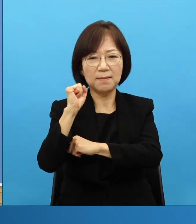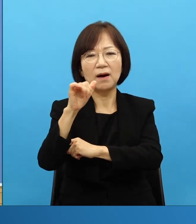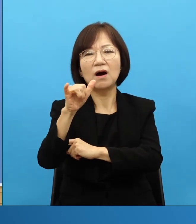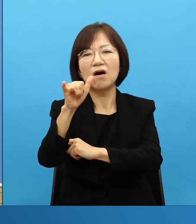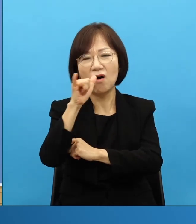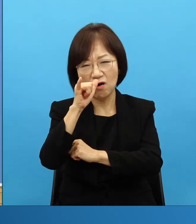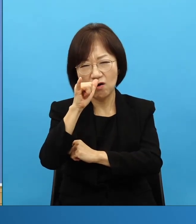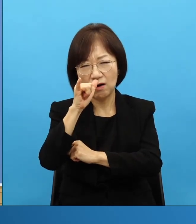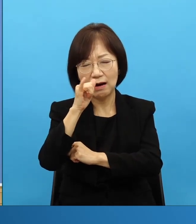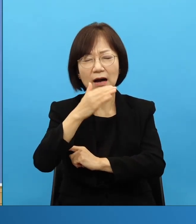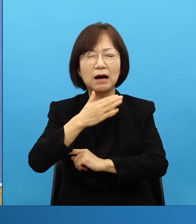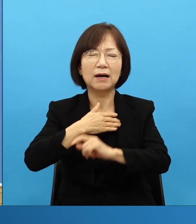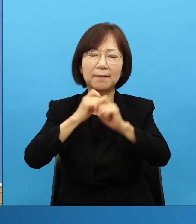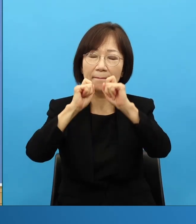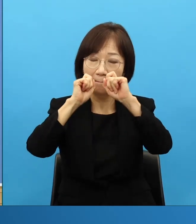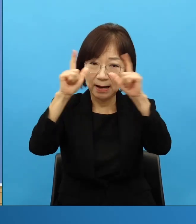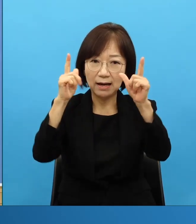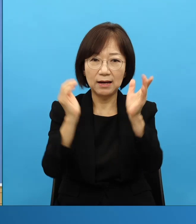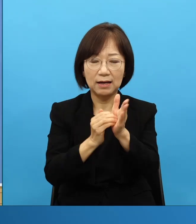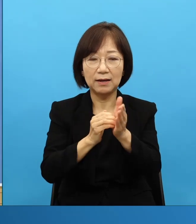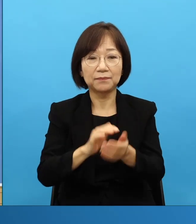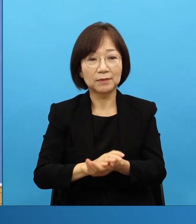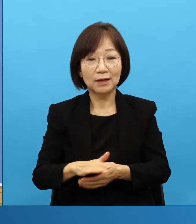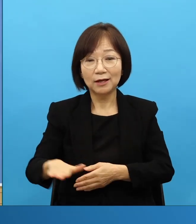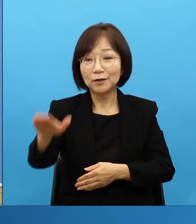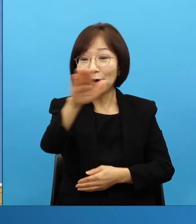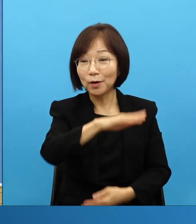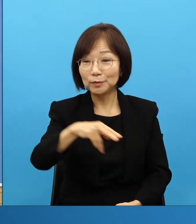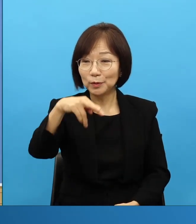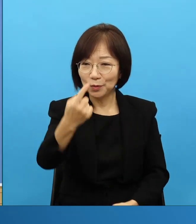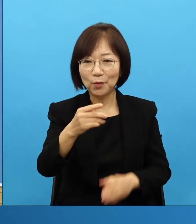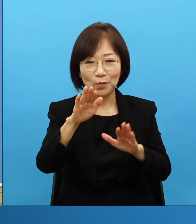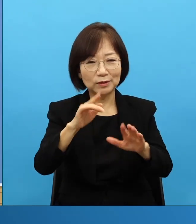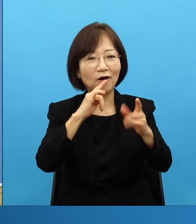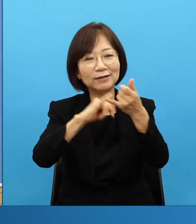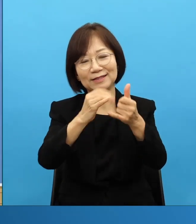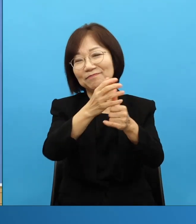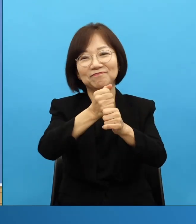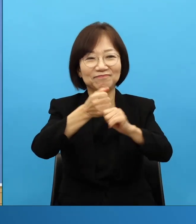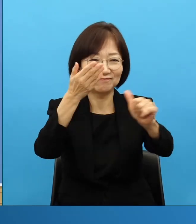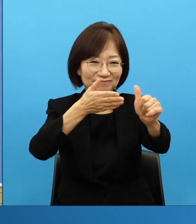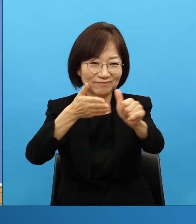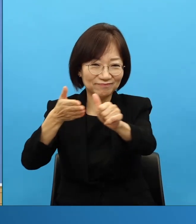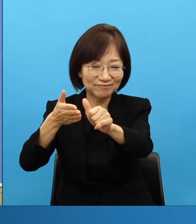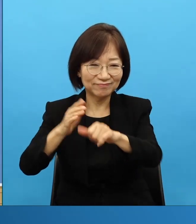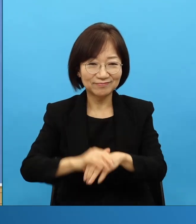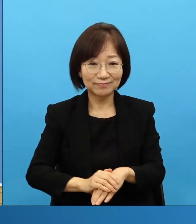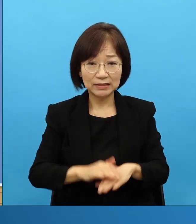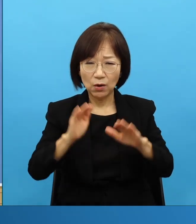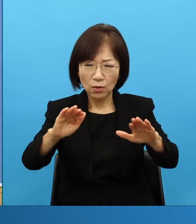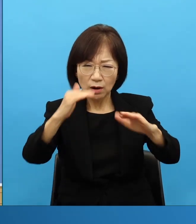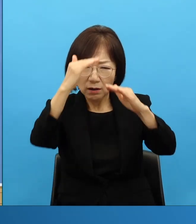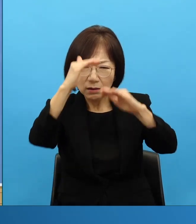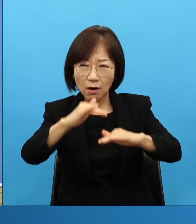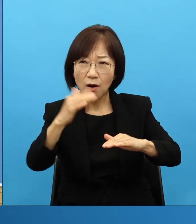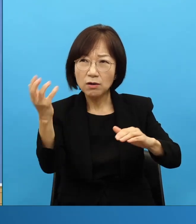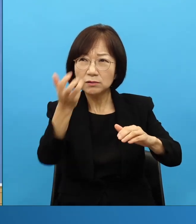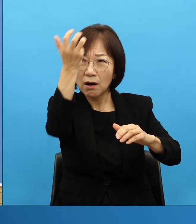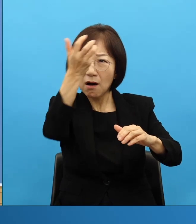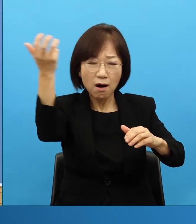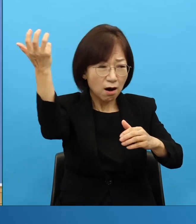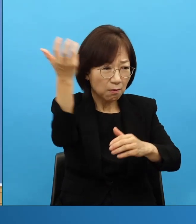transcends time and space. 여러분이 이 언약을 붙잡으셔야 됩니다. So you must hold to this covenant. 어떻게 이 가능합니까? How is this even possible?